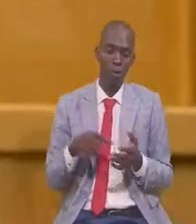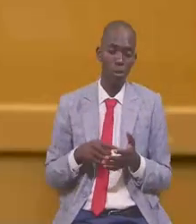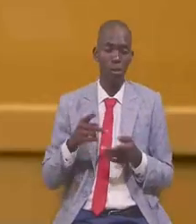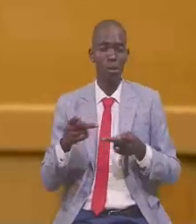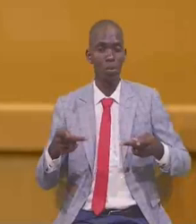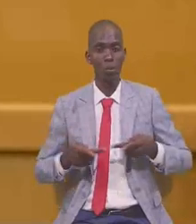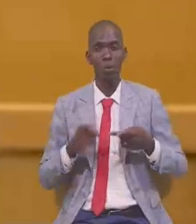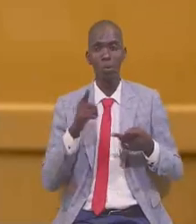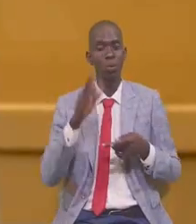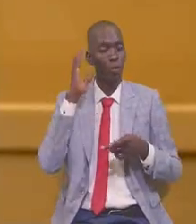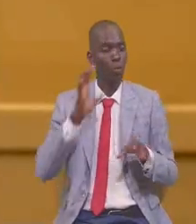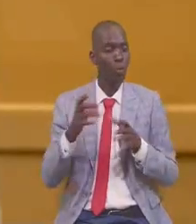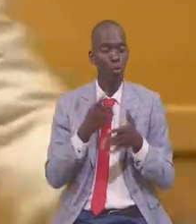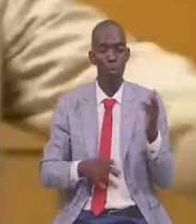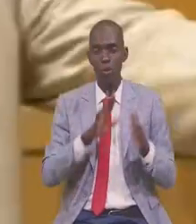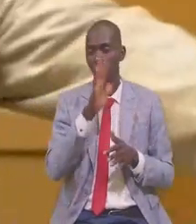que tu n'as jamais fait avant.